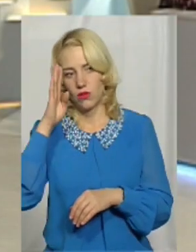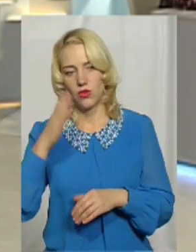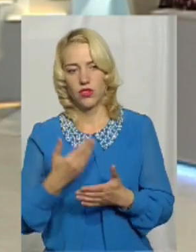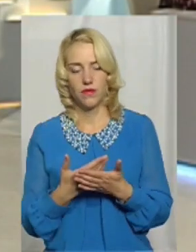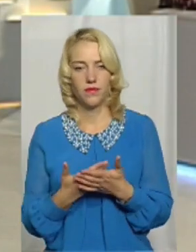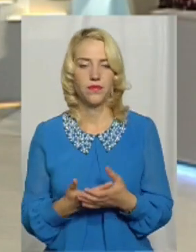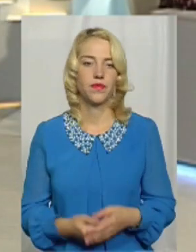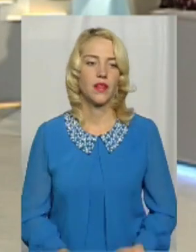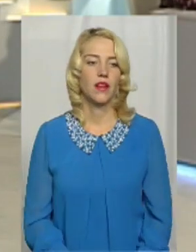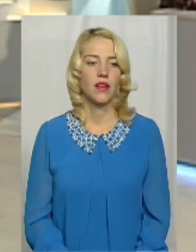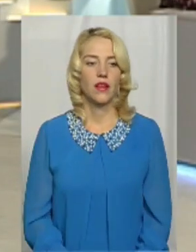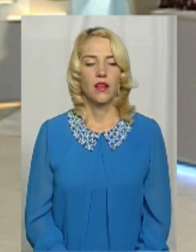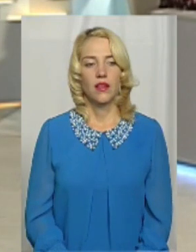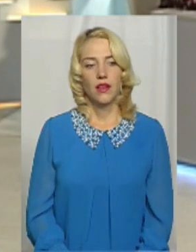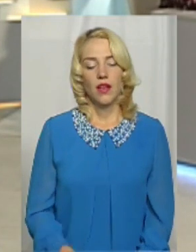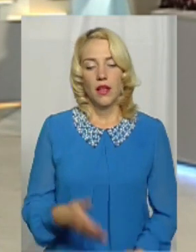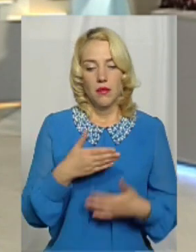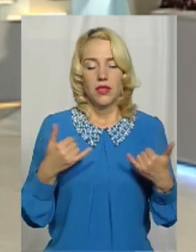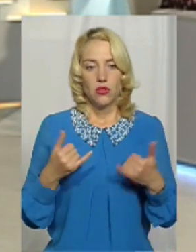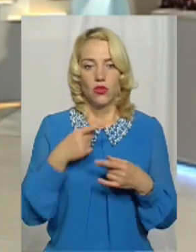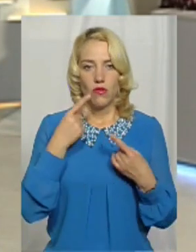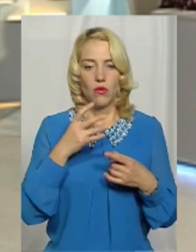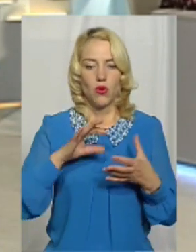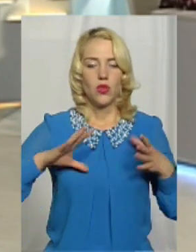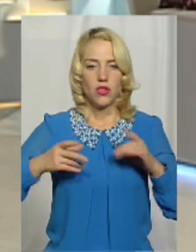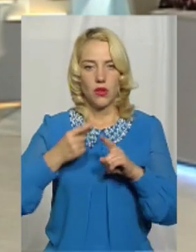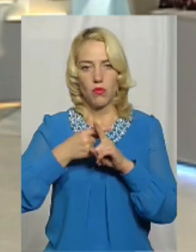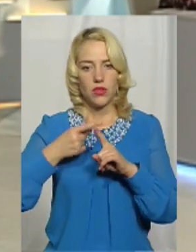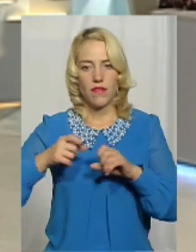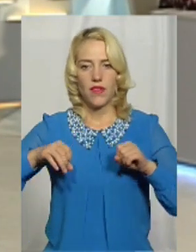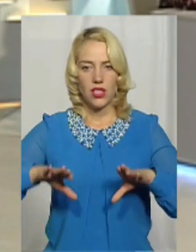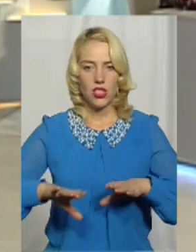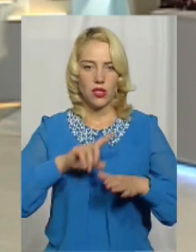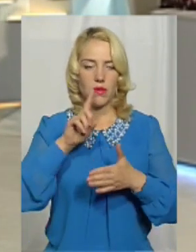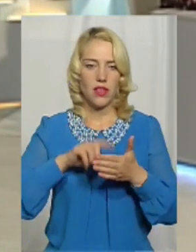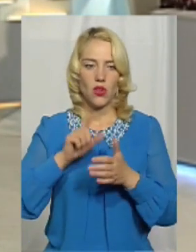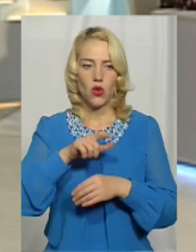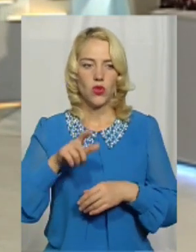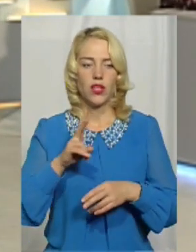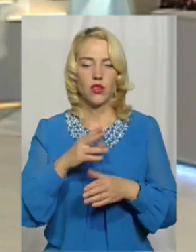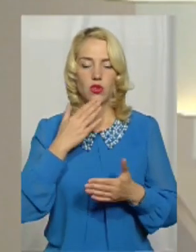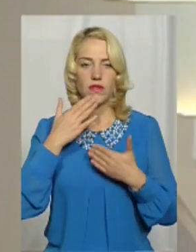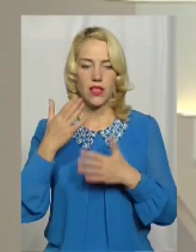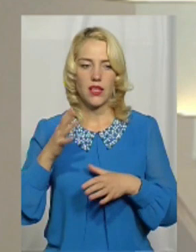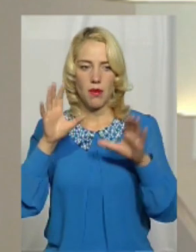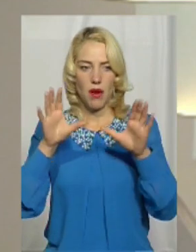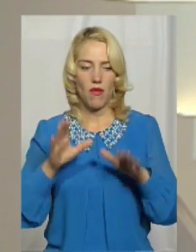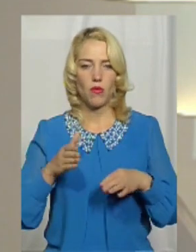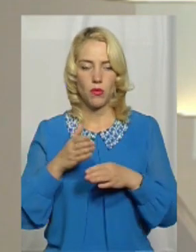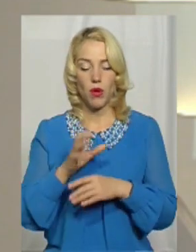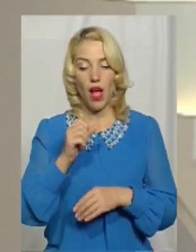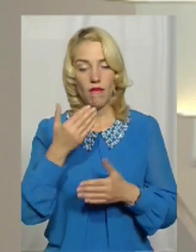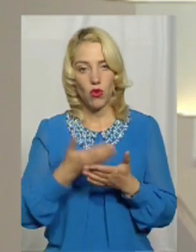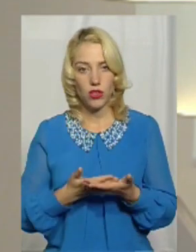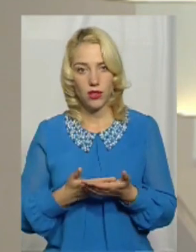багато. От ми сьогодні здебільшого говоримо про результати позитивного вирішення питань людей, які зверталися за правовою допомогою.